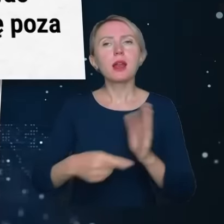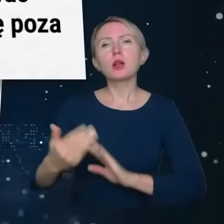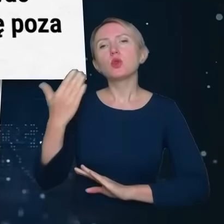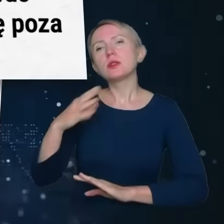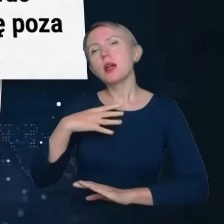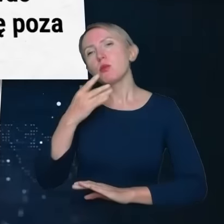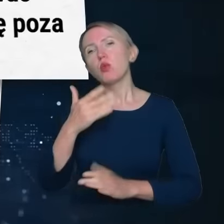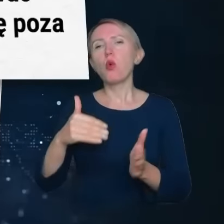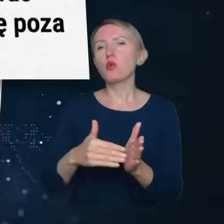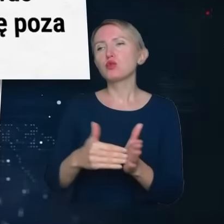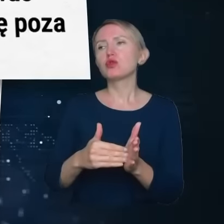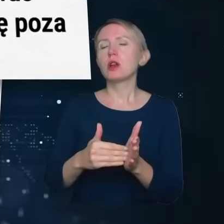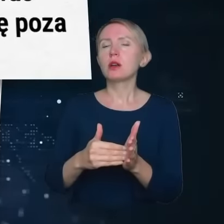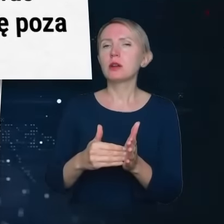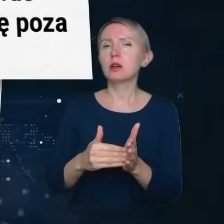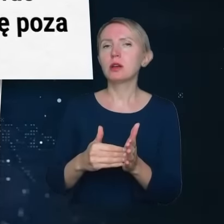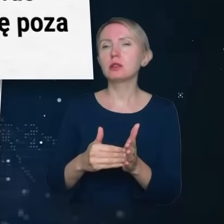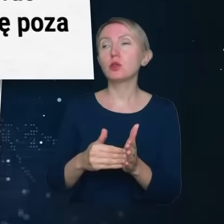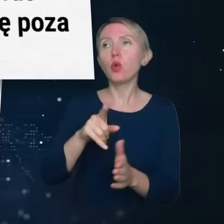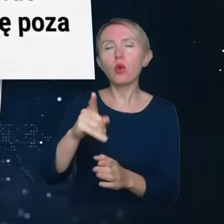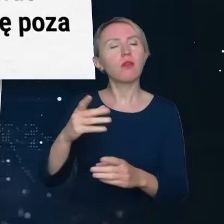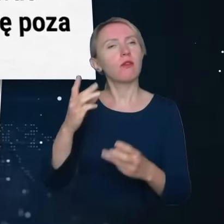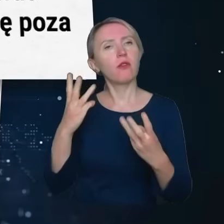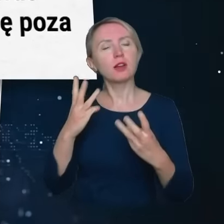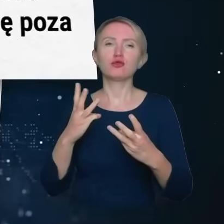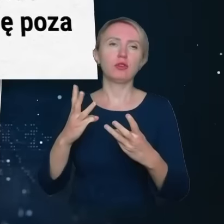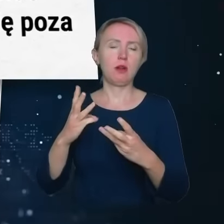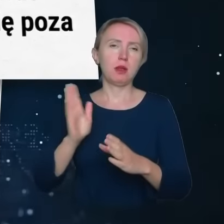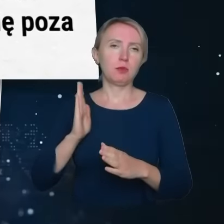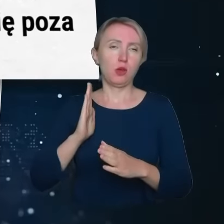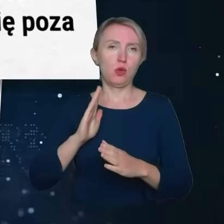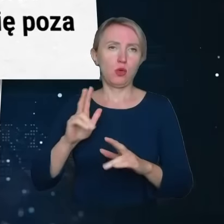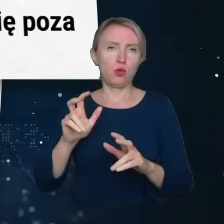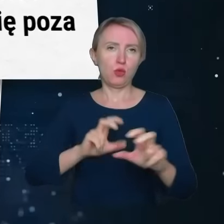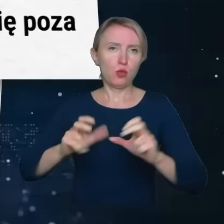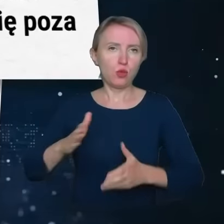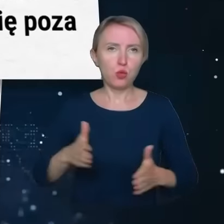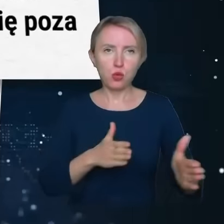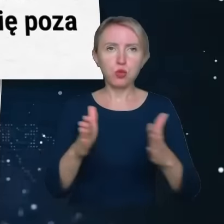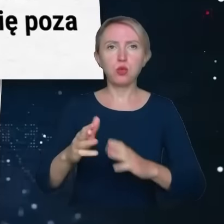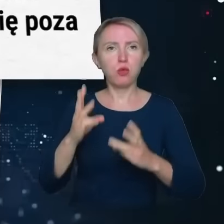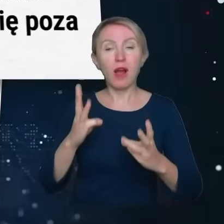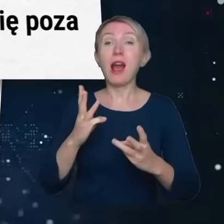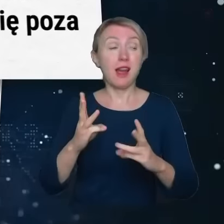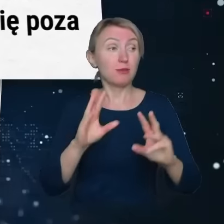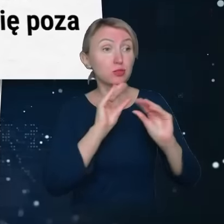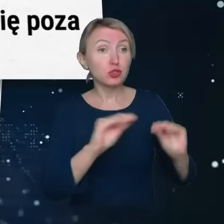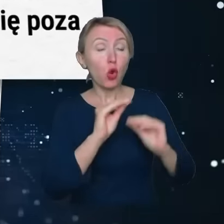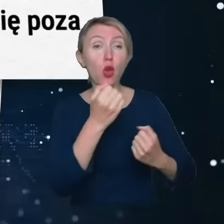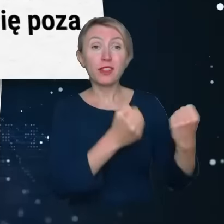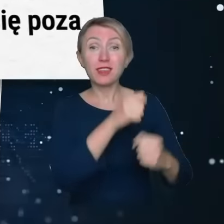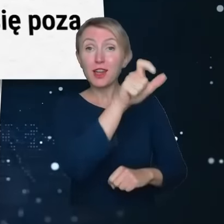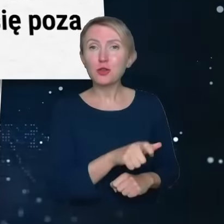że leży mu na sercu bezpieczeństwo ruchu drogowego. A tak przeszkolony kierowca, który nie wiadomo w jaki